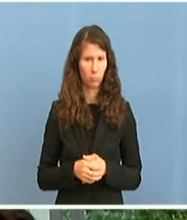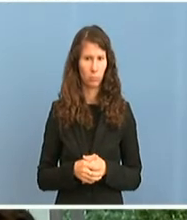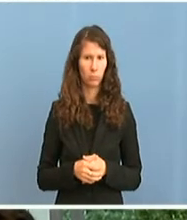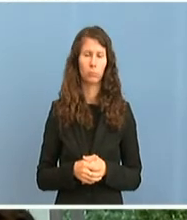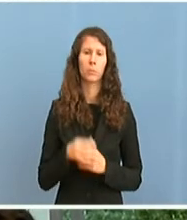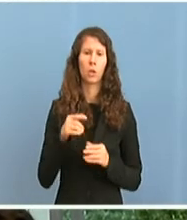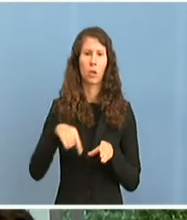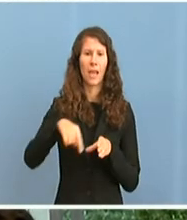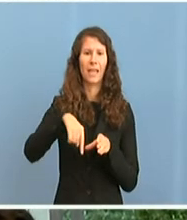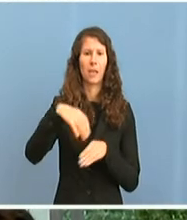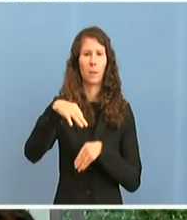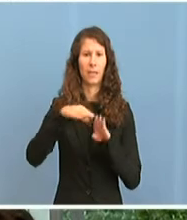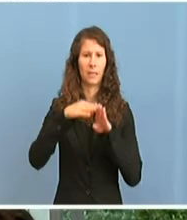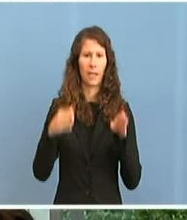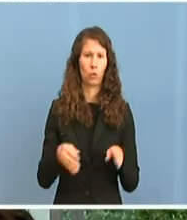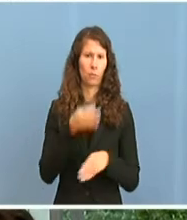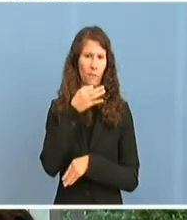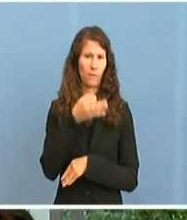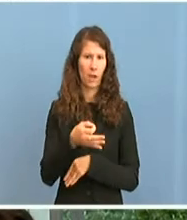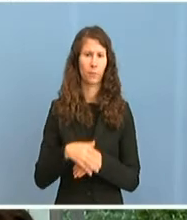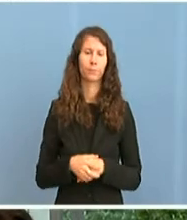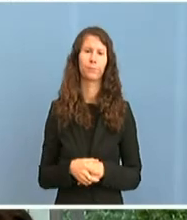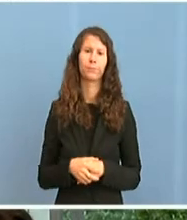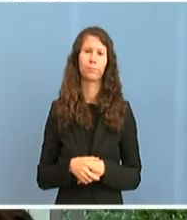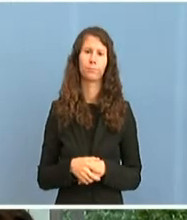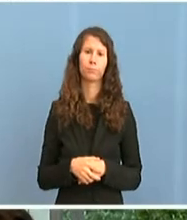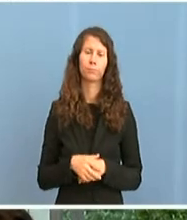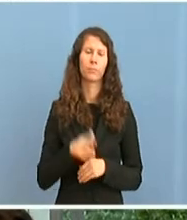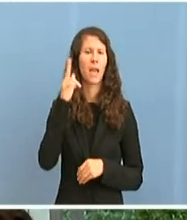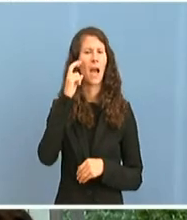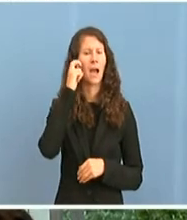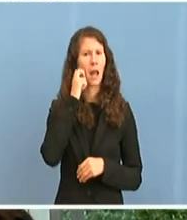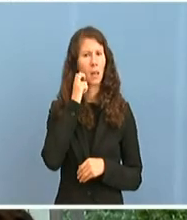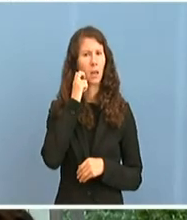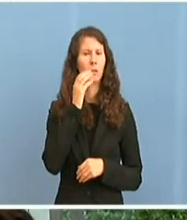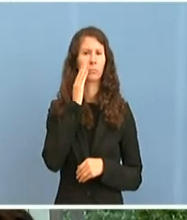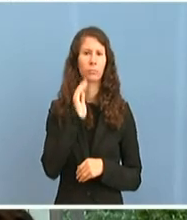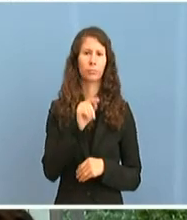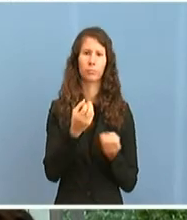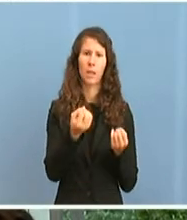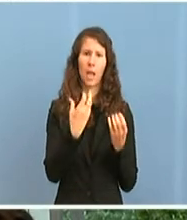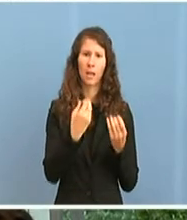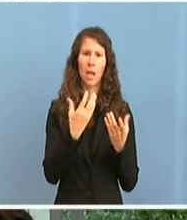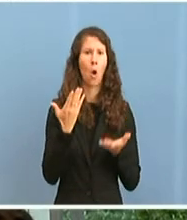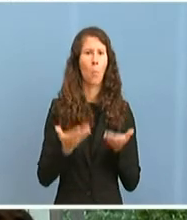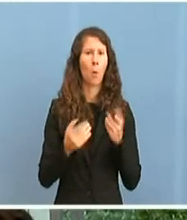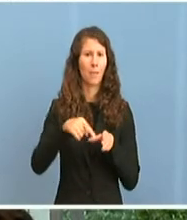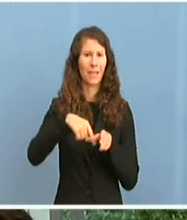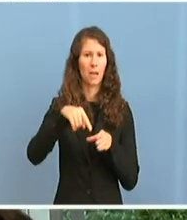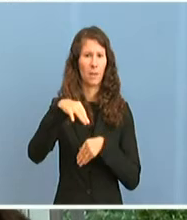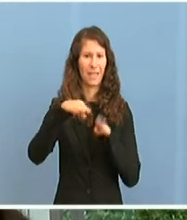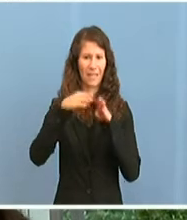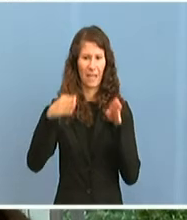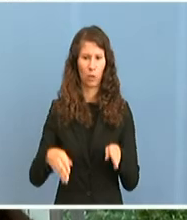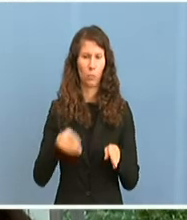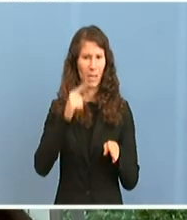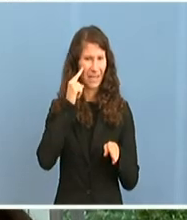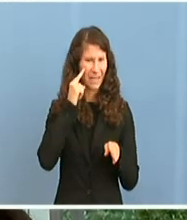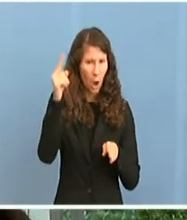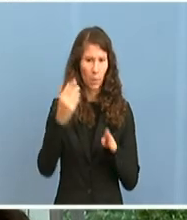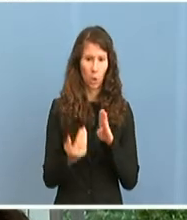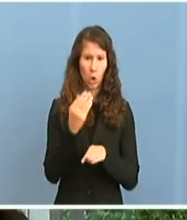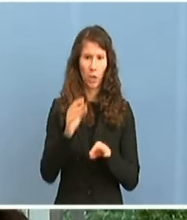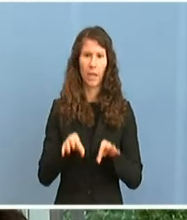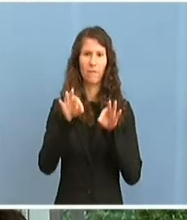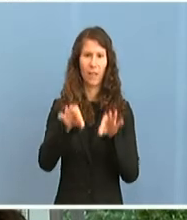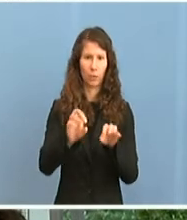das Innenministerium. Ich hätte ganz gerne gewusst, Herr Alter, ob das Innenministerium glaubt, dass angesichts der neuen Infektionslage